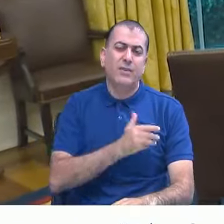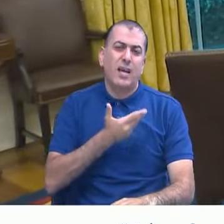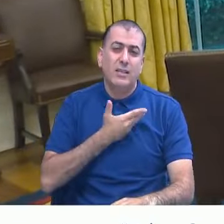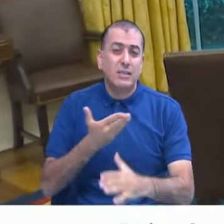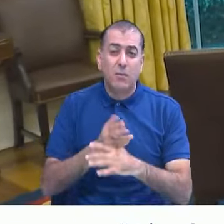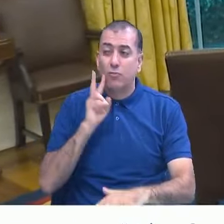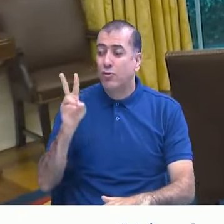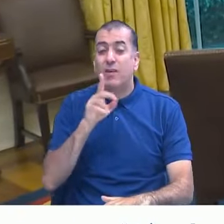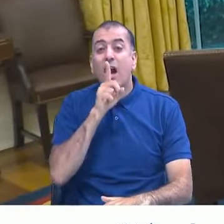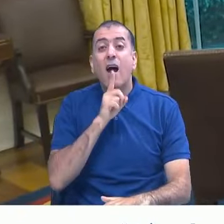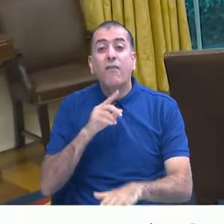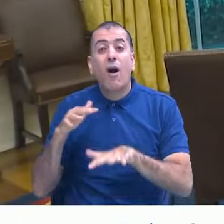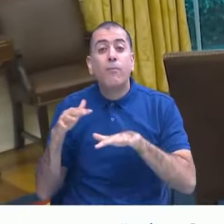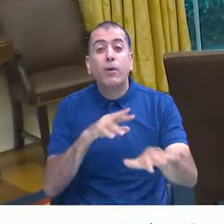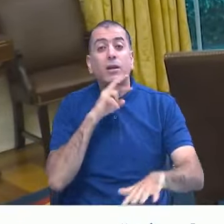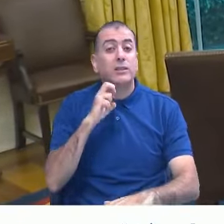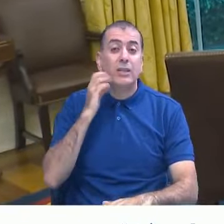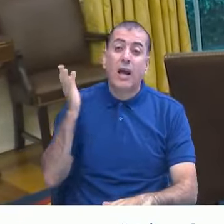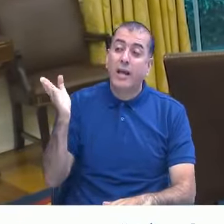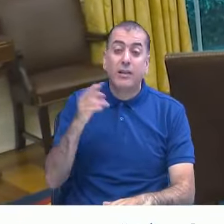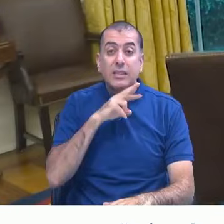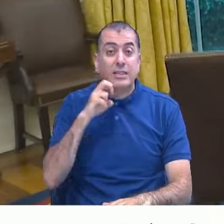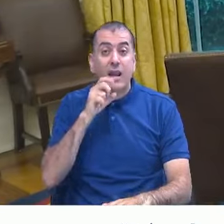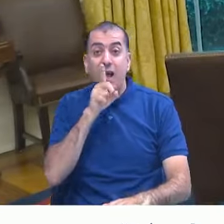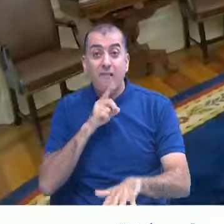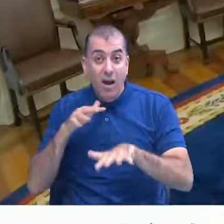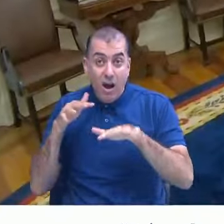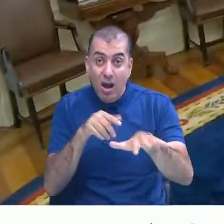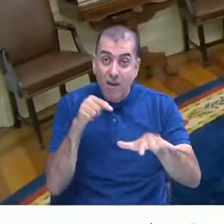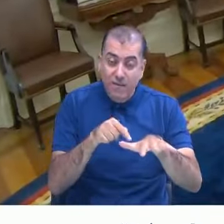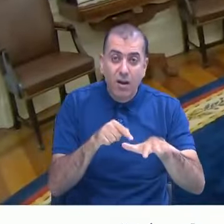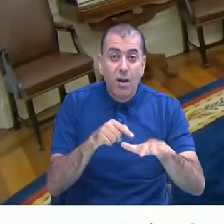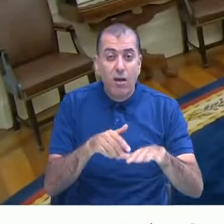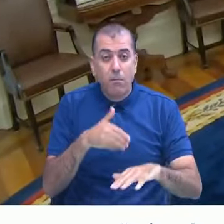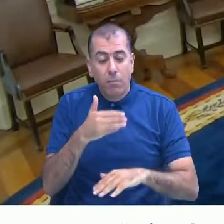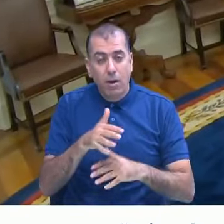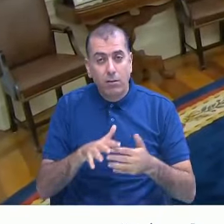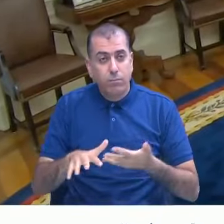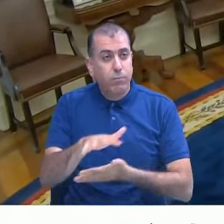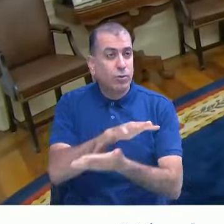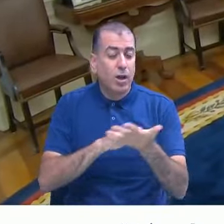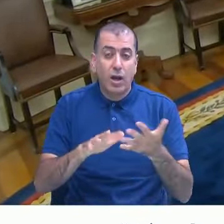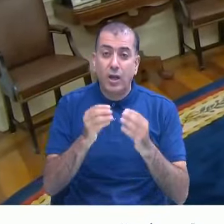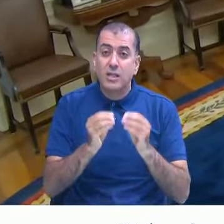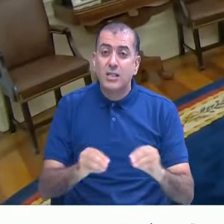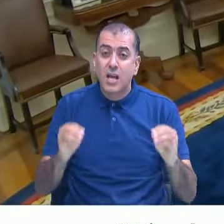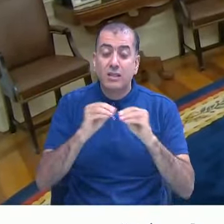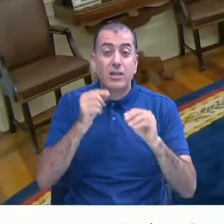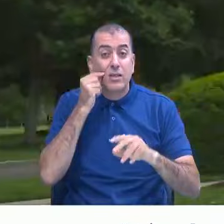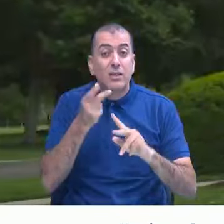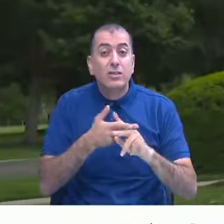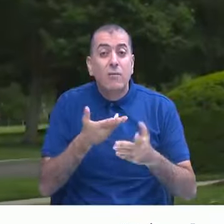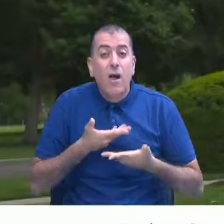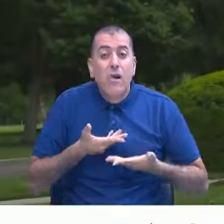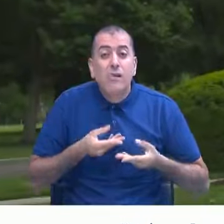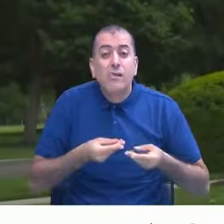رفح محذرا من ان الهجوم الاسرائيلي على رفح يهدد بالتسبب بمجزره جديده